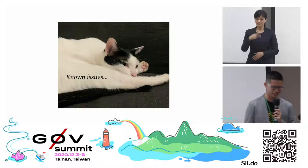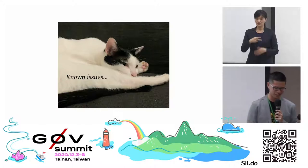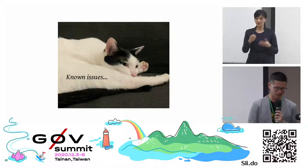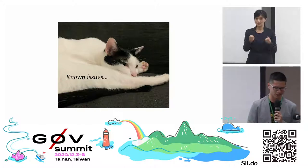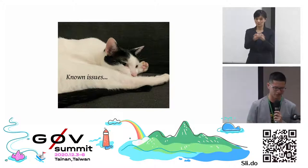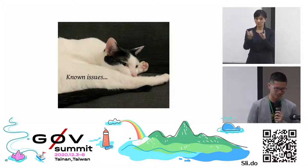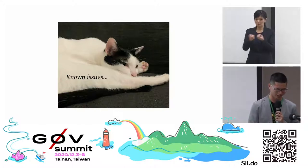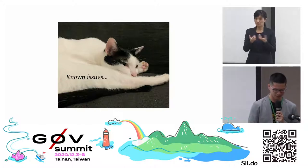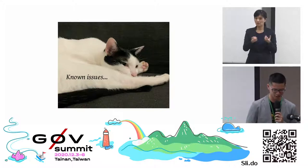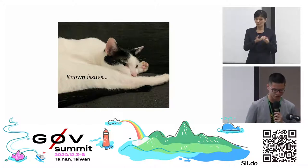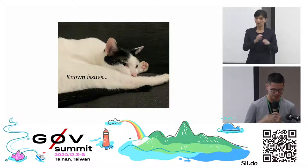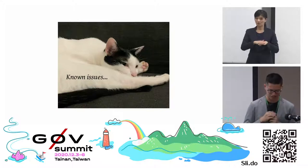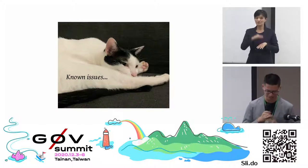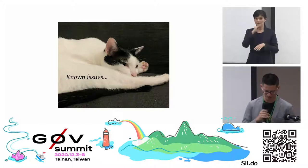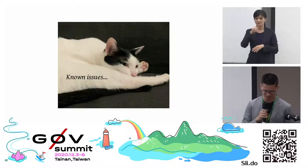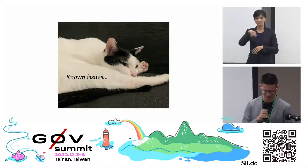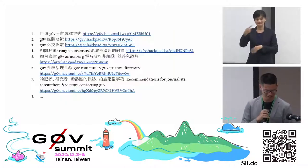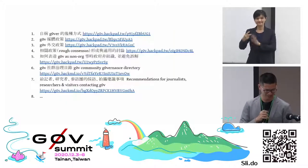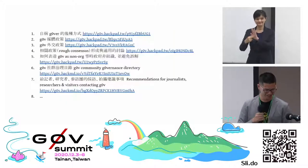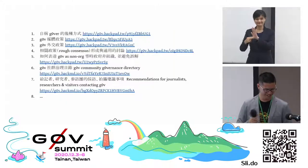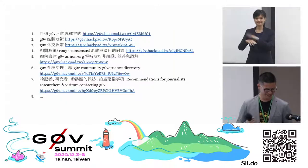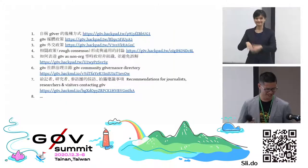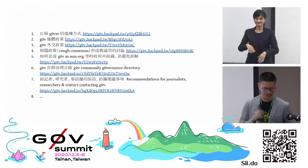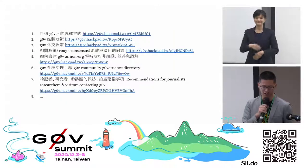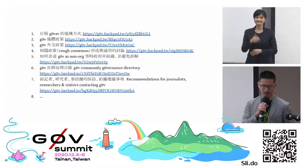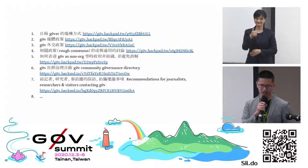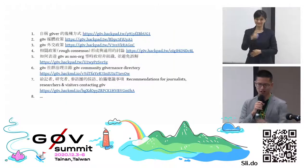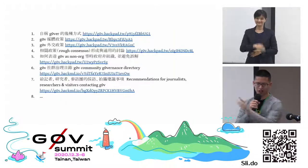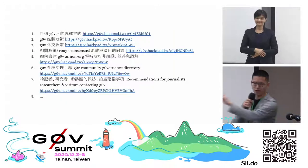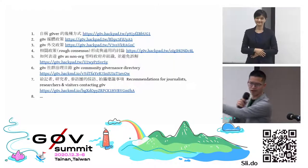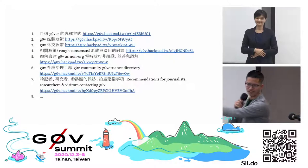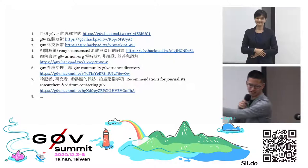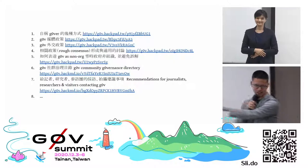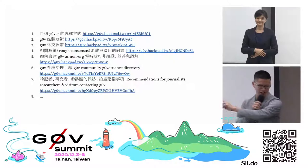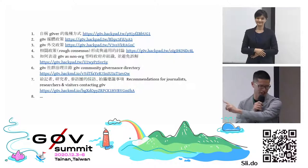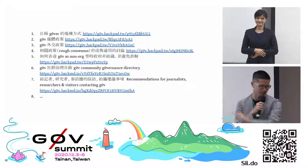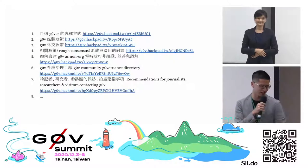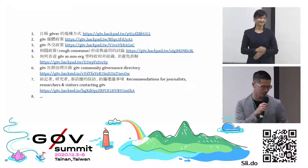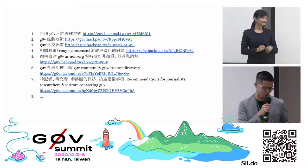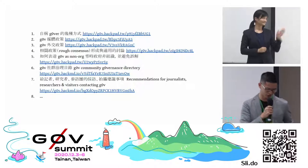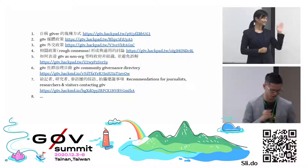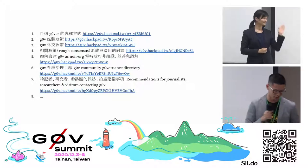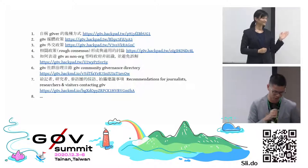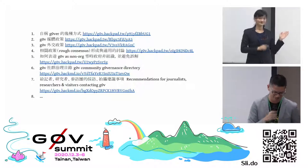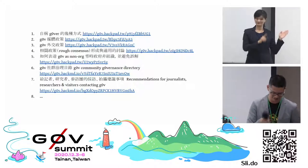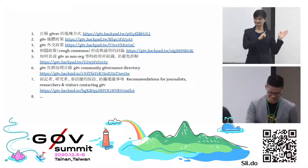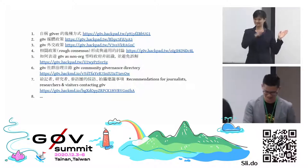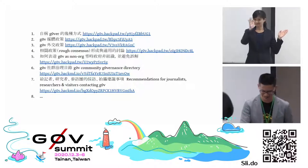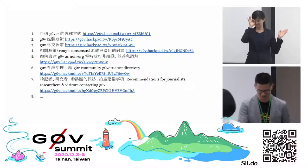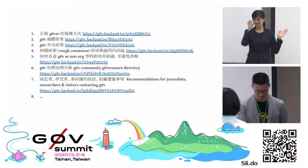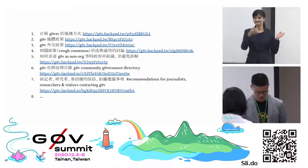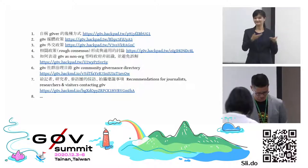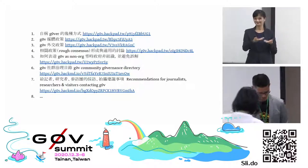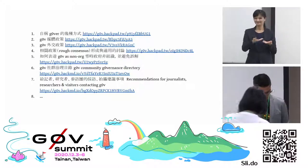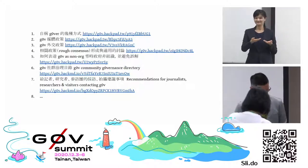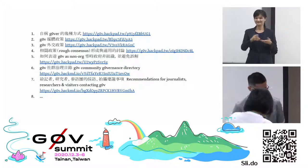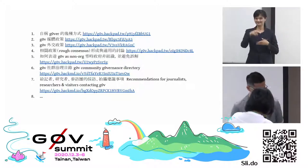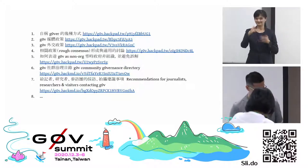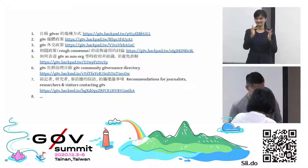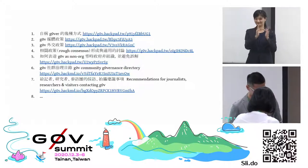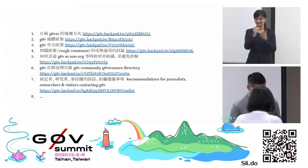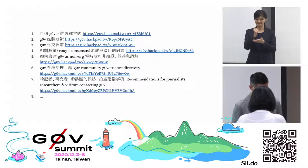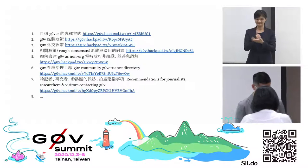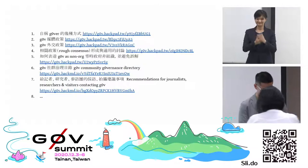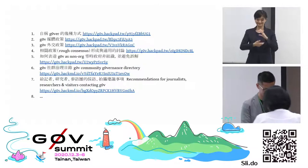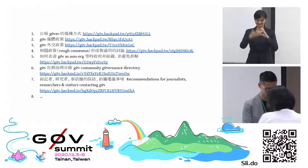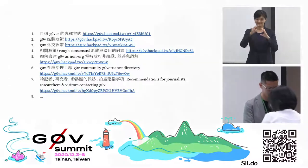我相信伊莎贝一定会讲。好，就这样子啦，谢谢。这个 references OK， 请大家自己去看。好，拜。 有很谢谢之